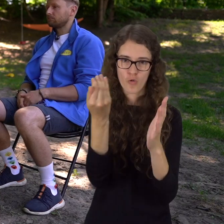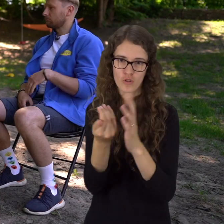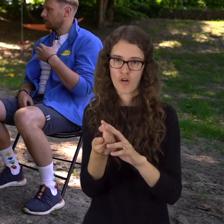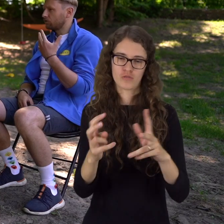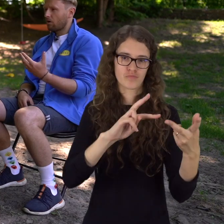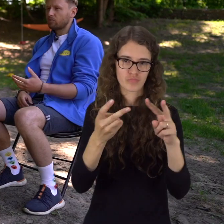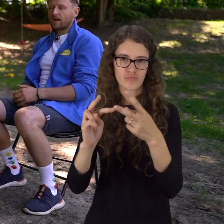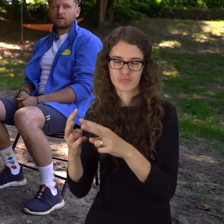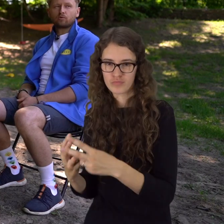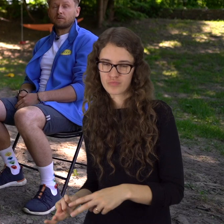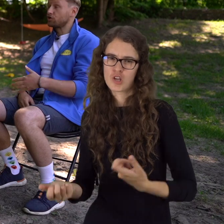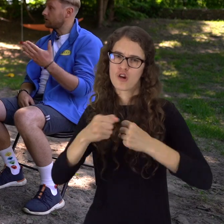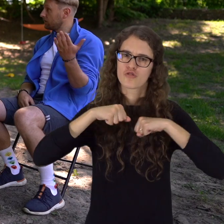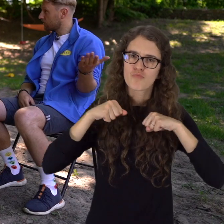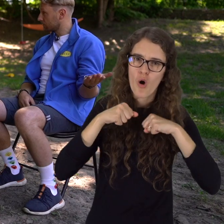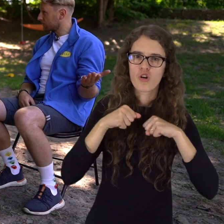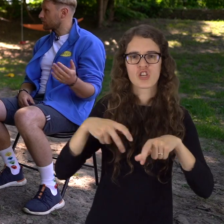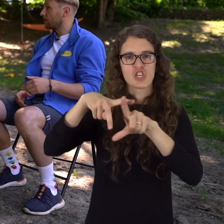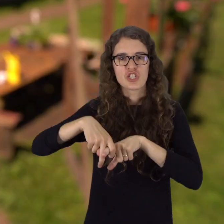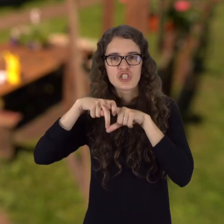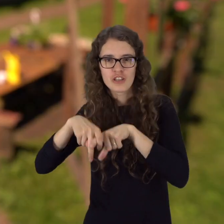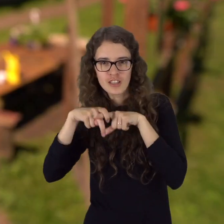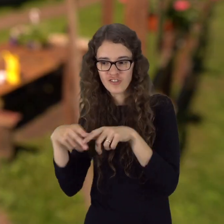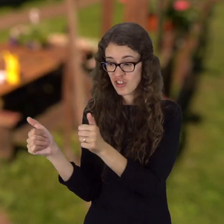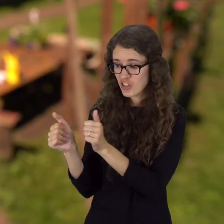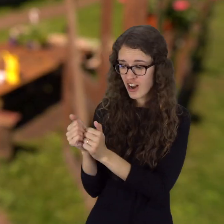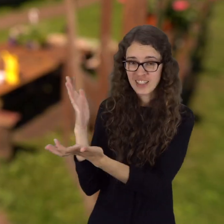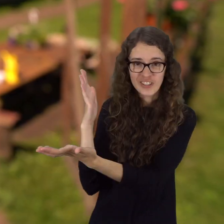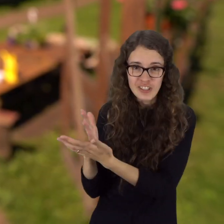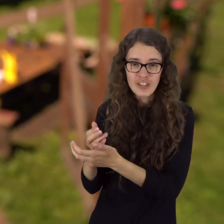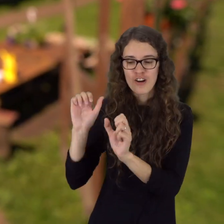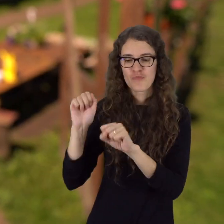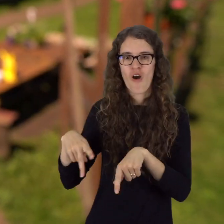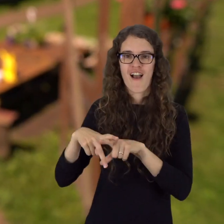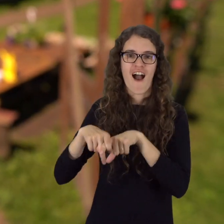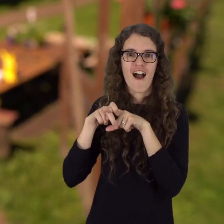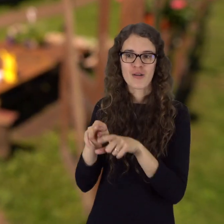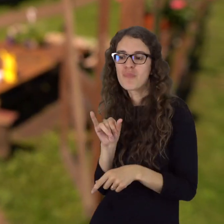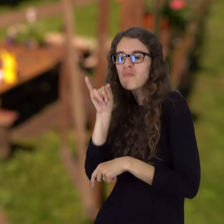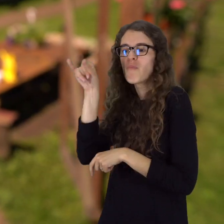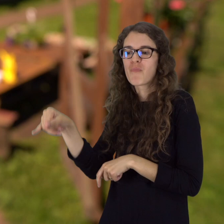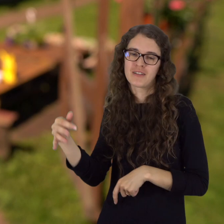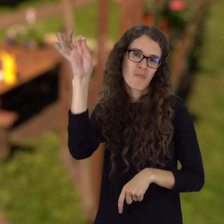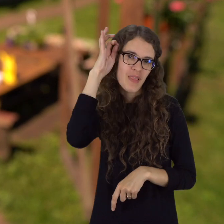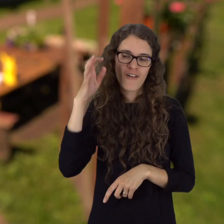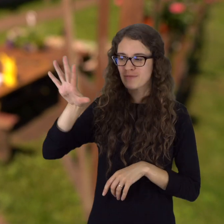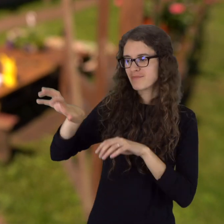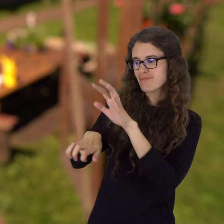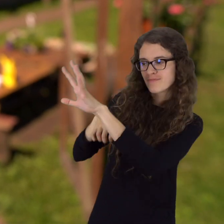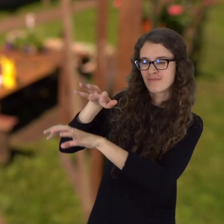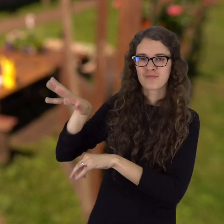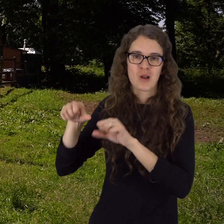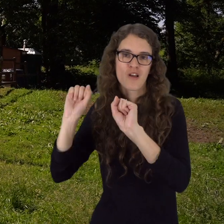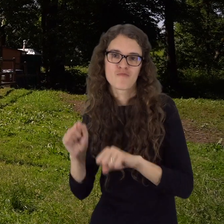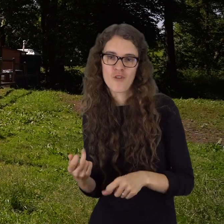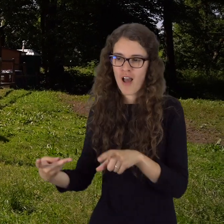ir aikido būrelį, turime ir žirgyną, kuris yra šalia. Tai vaikai turi va, glaudų ryšį su žirgais, jo šukuoja, ant jų